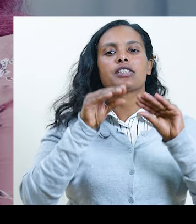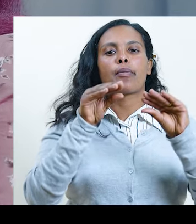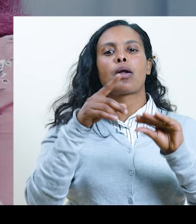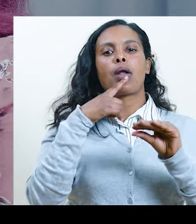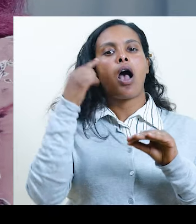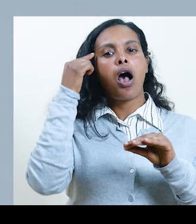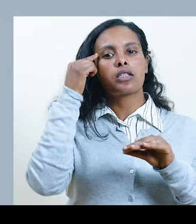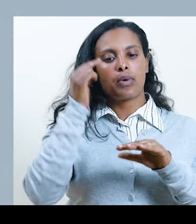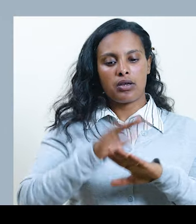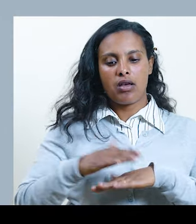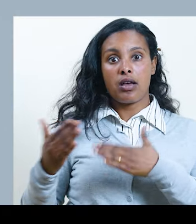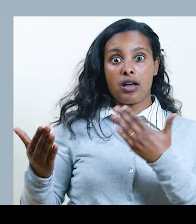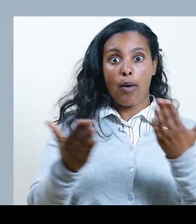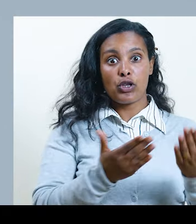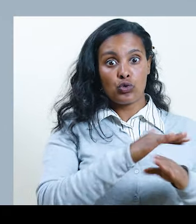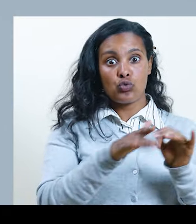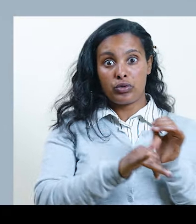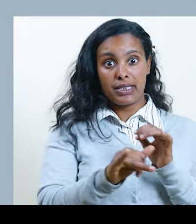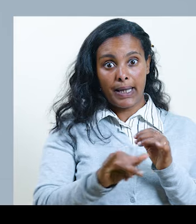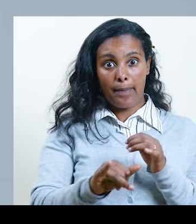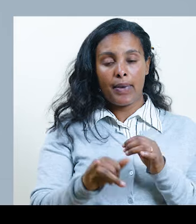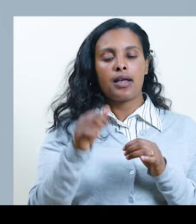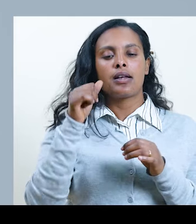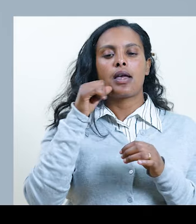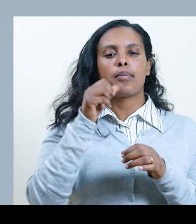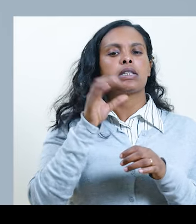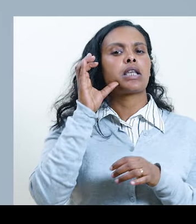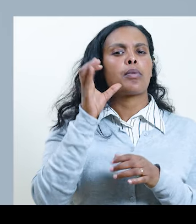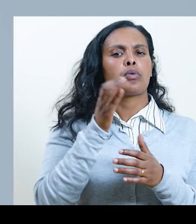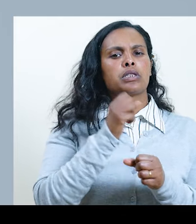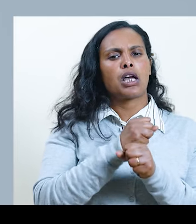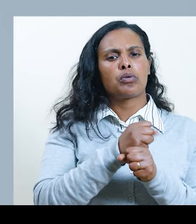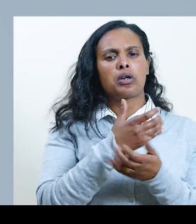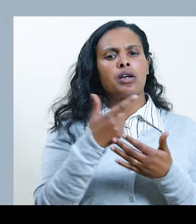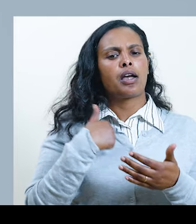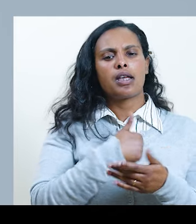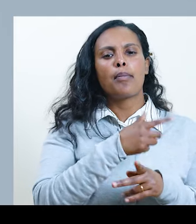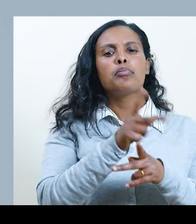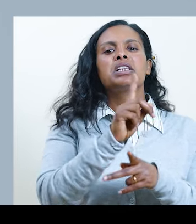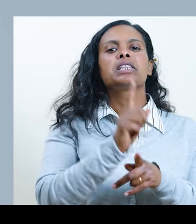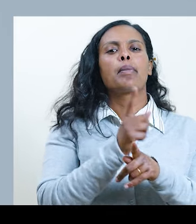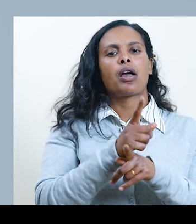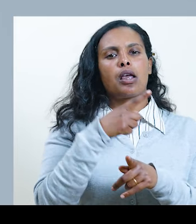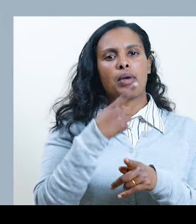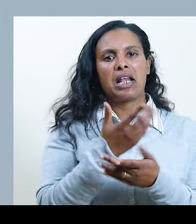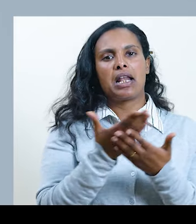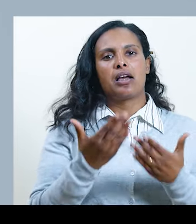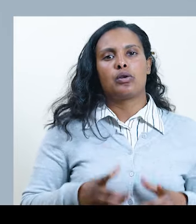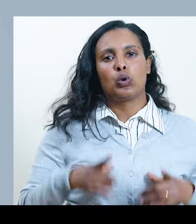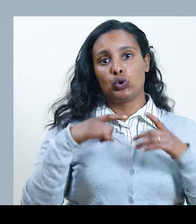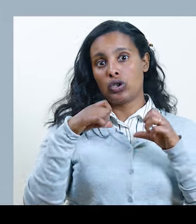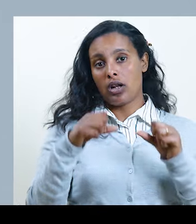ያስተምራል ብላችሁ አስባችሁ እንዳቀረባችሁኝ ሁሉ የምትሰሪው ነገር ትክክል ነው ከኛ ምን ይጠበቃል ቢሉ